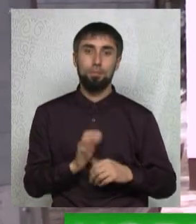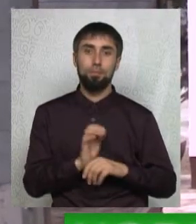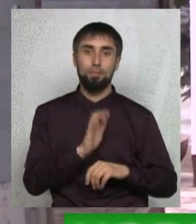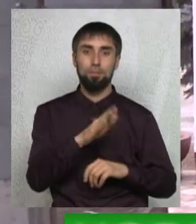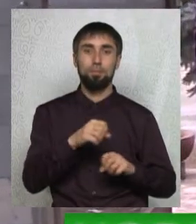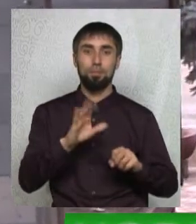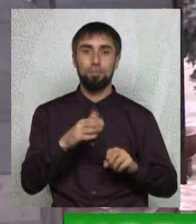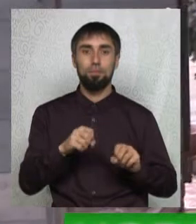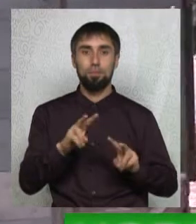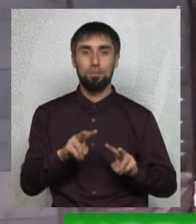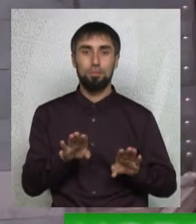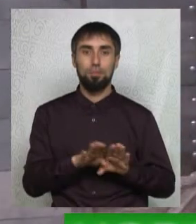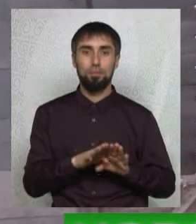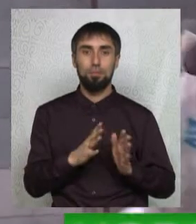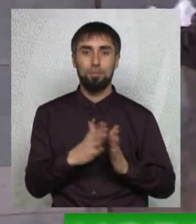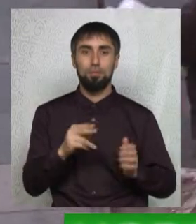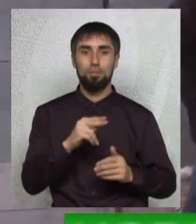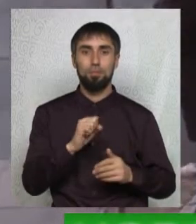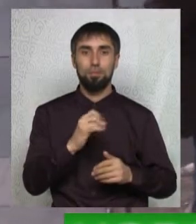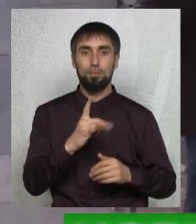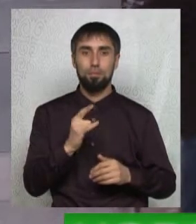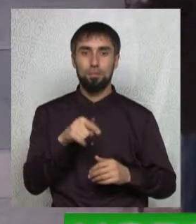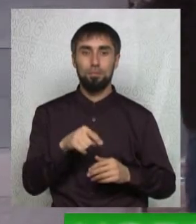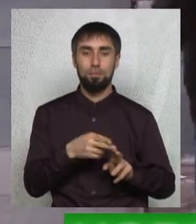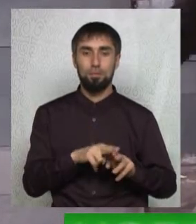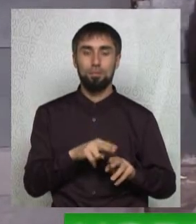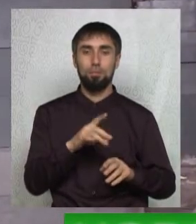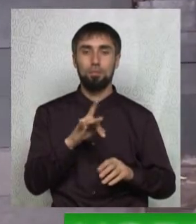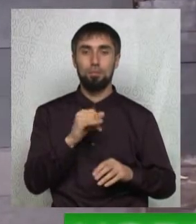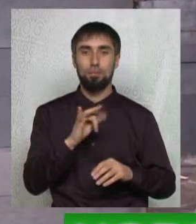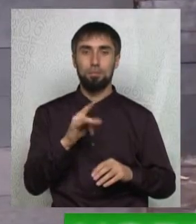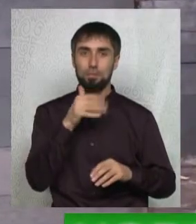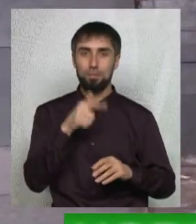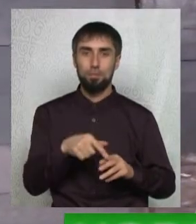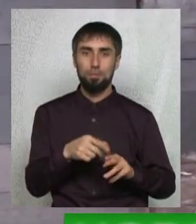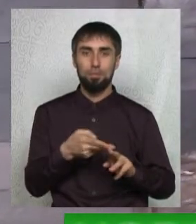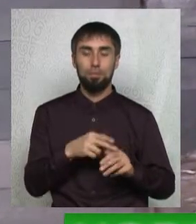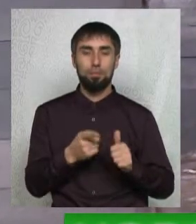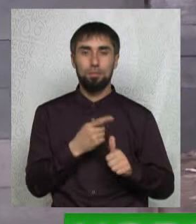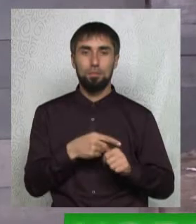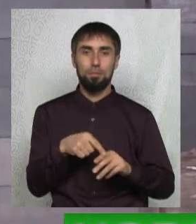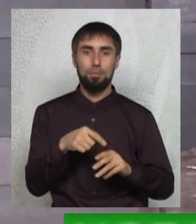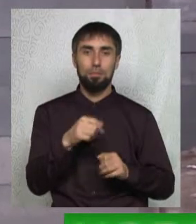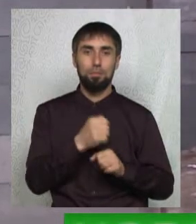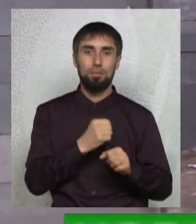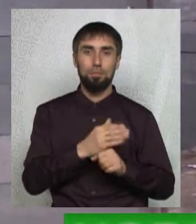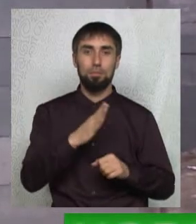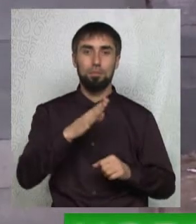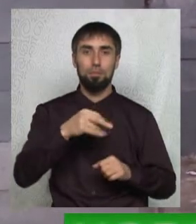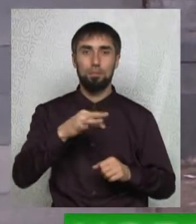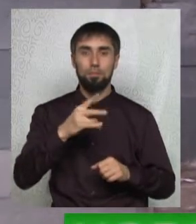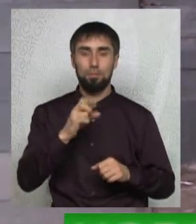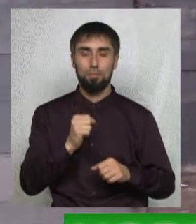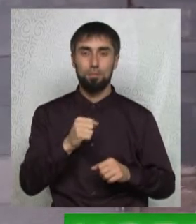в специальные такие большие чаны. Это там такой раствор, который гидроразбивателю будет из него делать волокна.